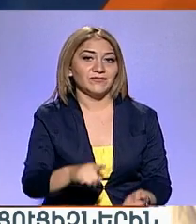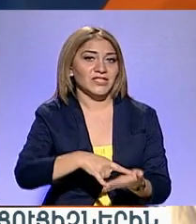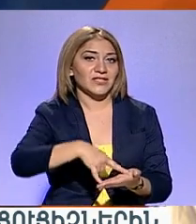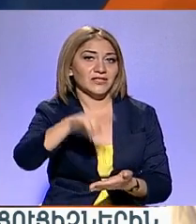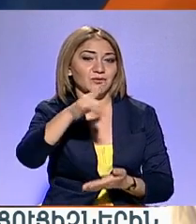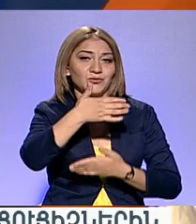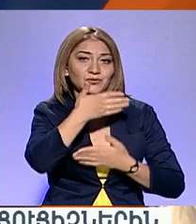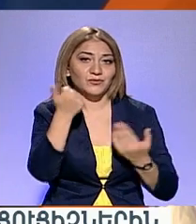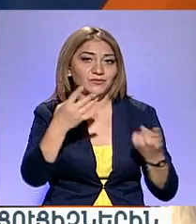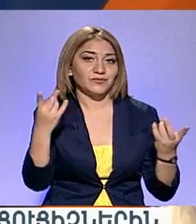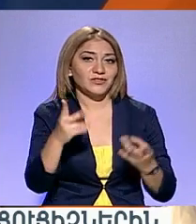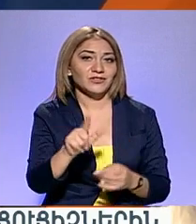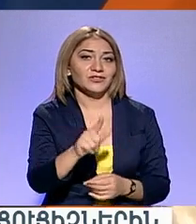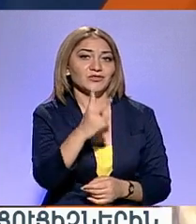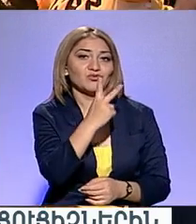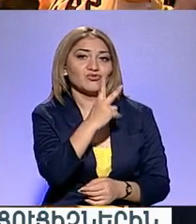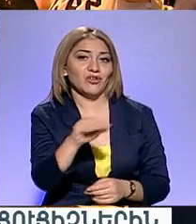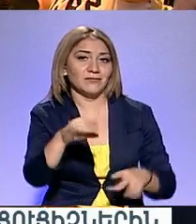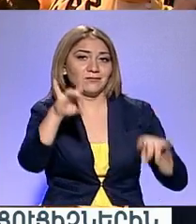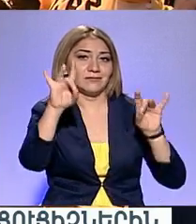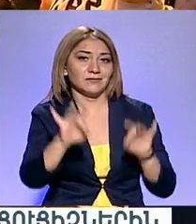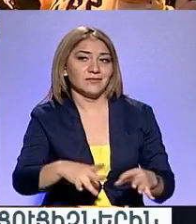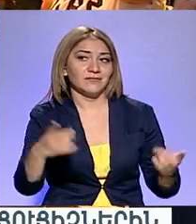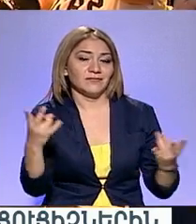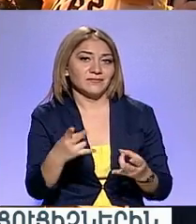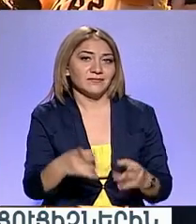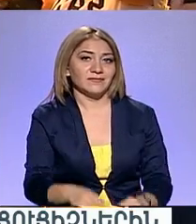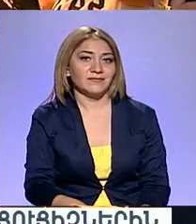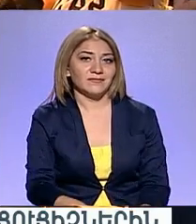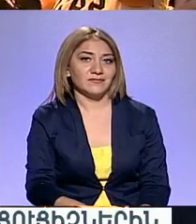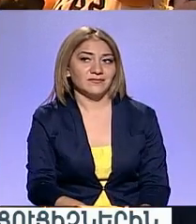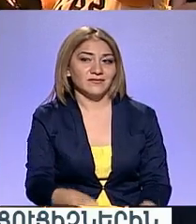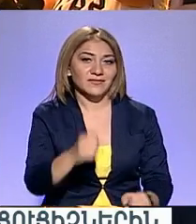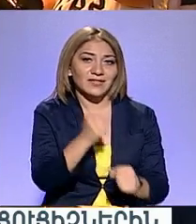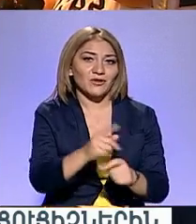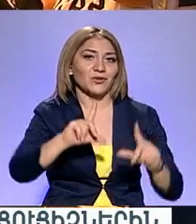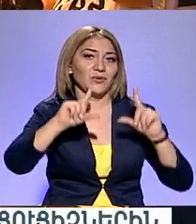չթռնենք, պետք է երկու շաբաթ մնան։ Ուրեմն ընենք այնպես, որ չթռնենք։